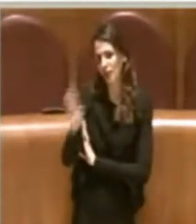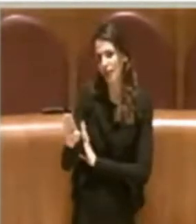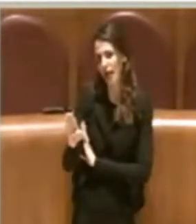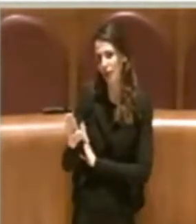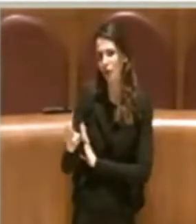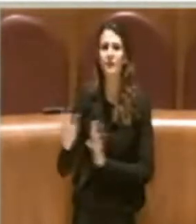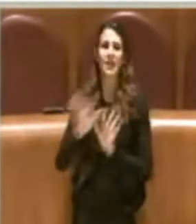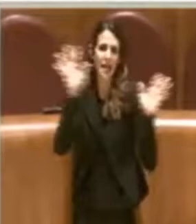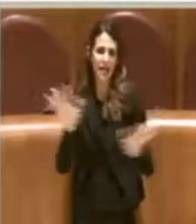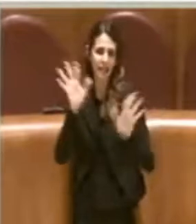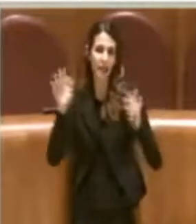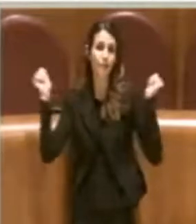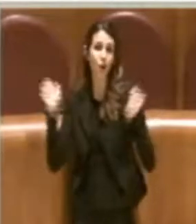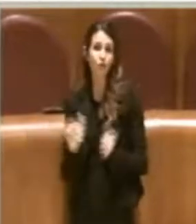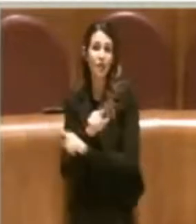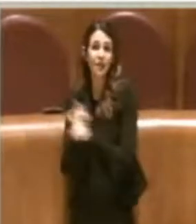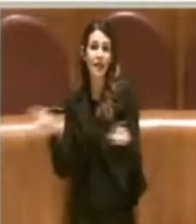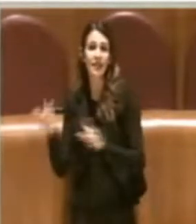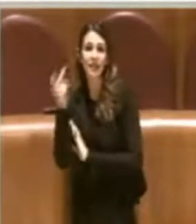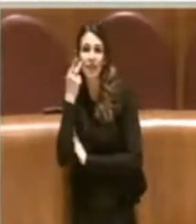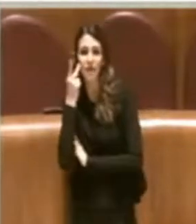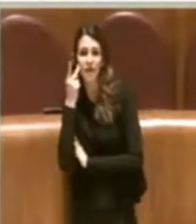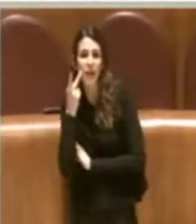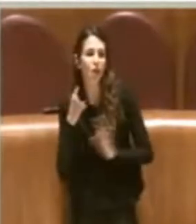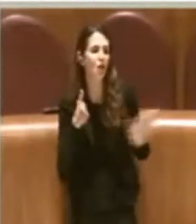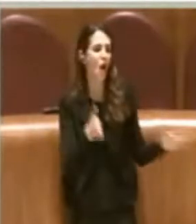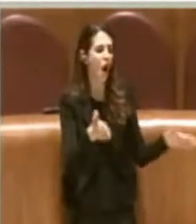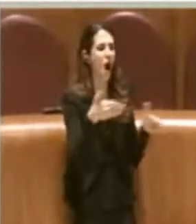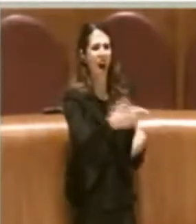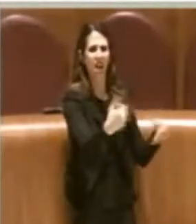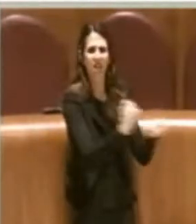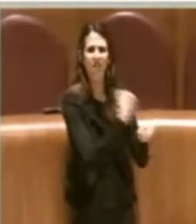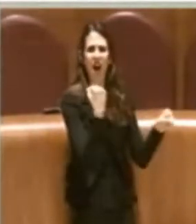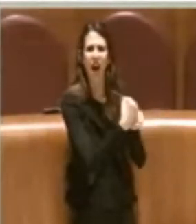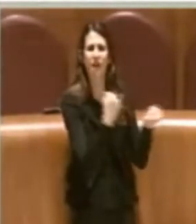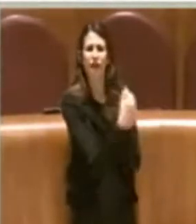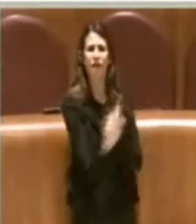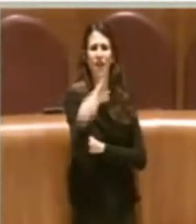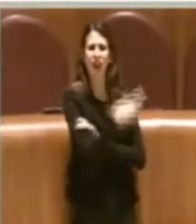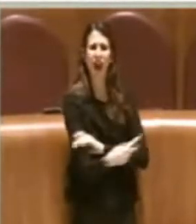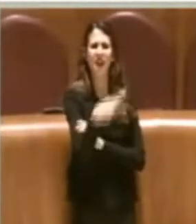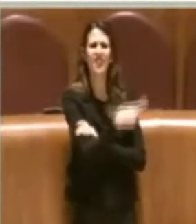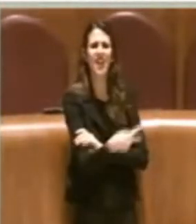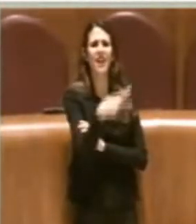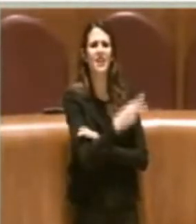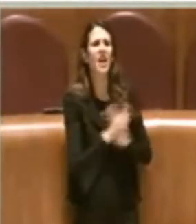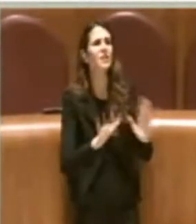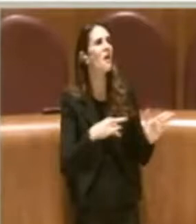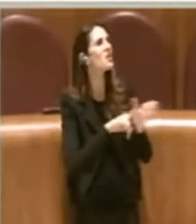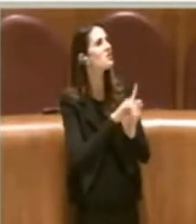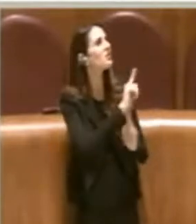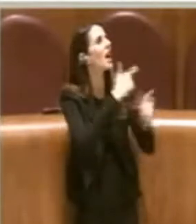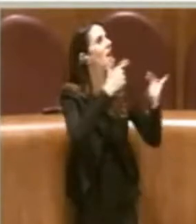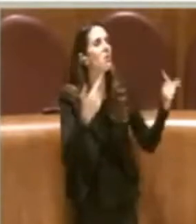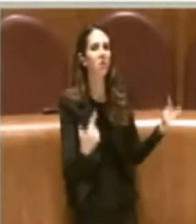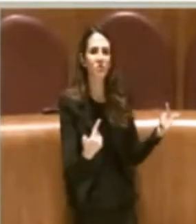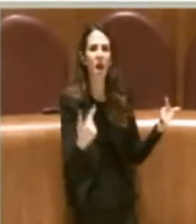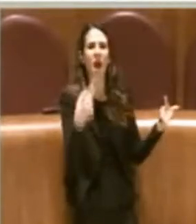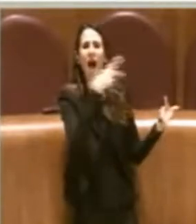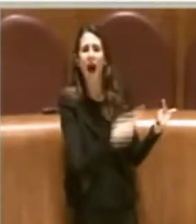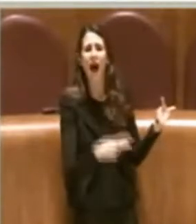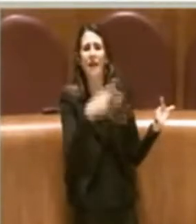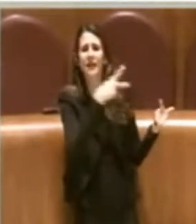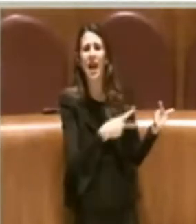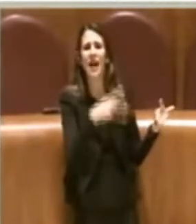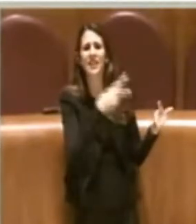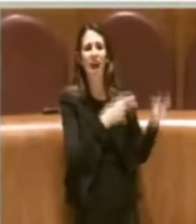il perché queste opere non vengano concluse o non sanno neanche cosa sia previsto in quel luogo. Per cui è anche per dare